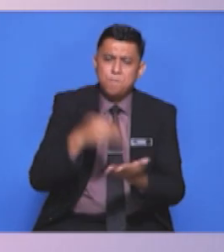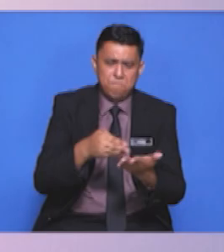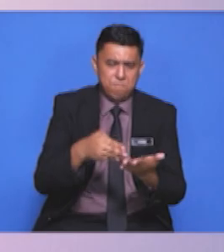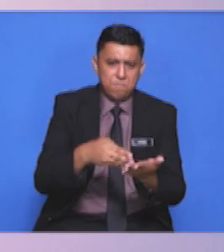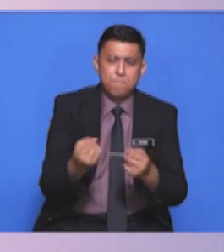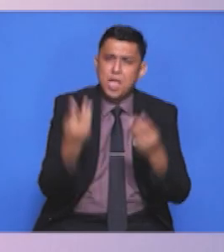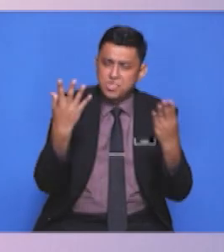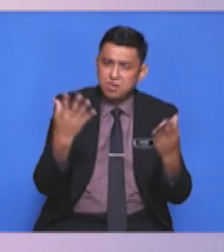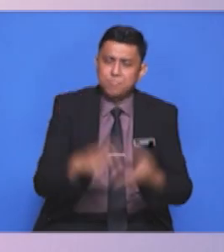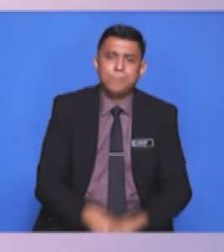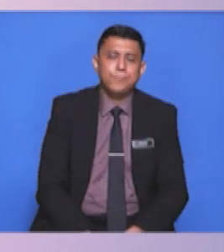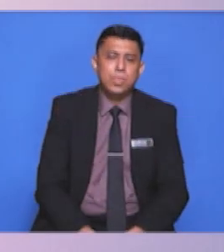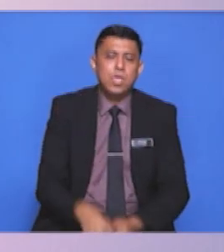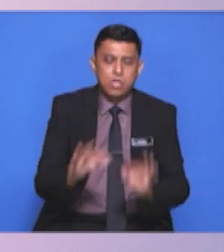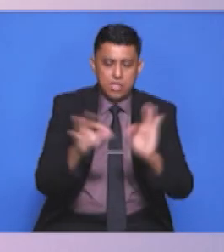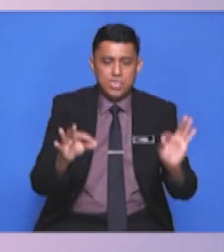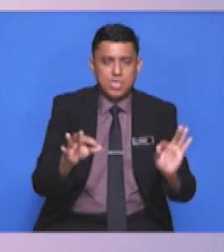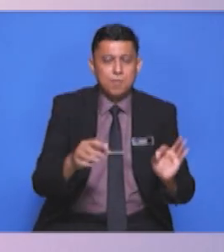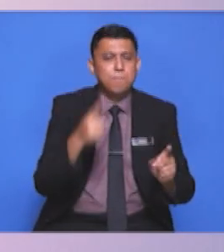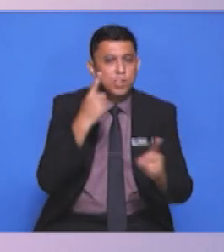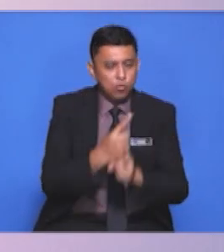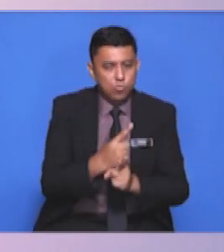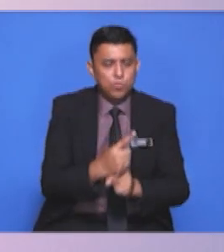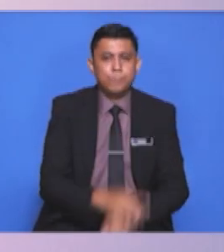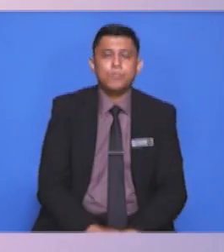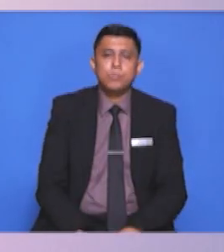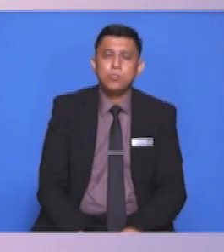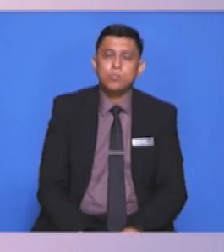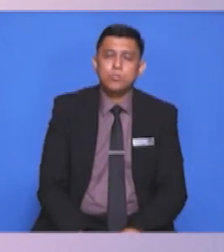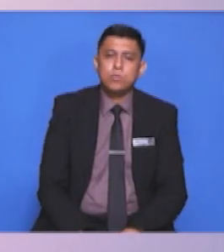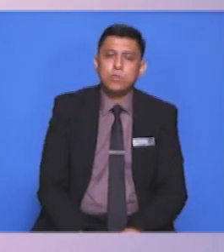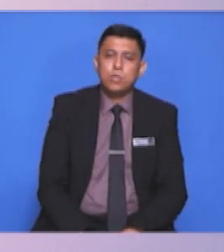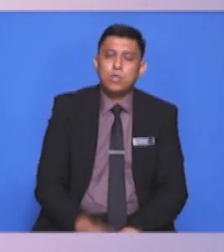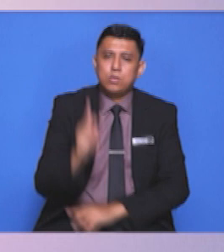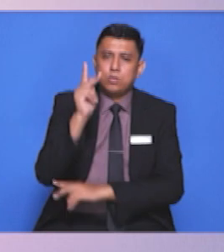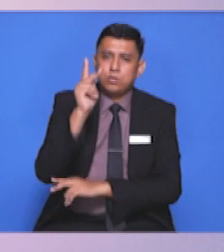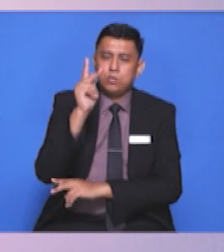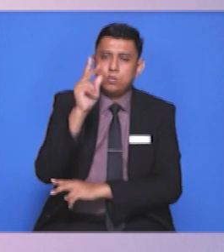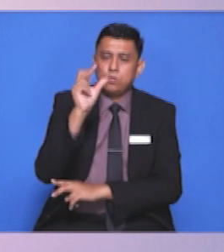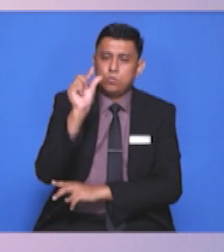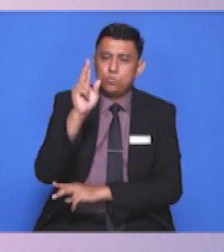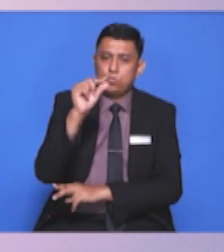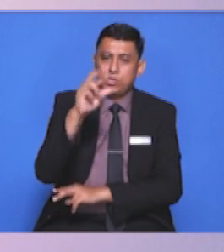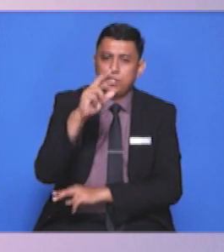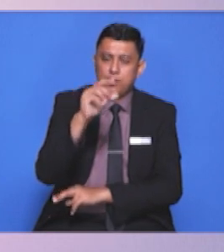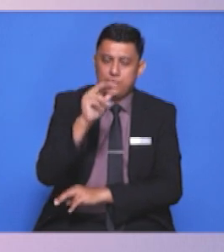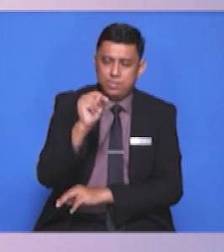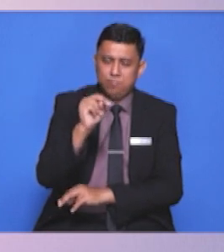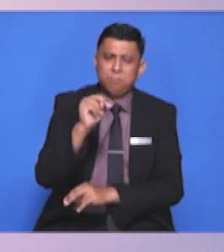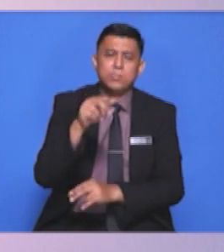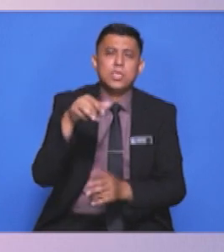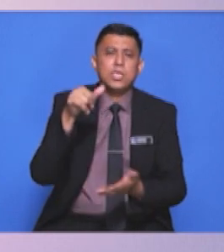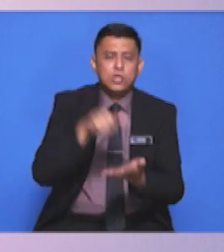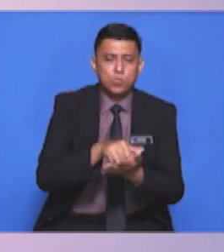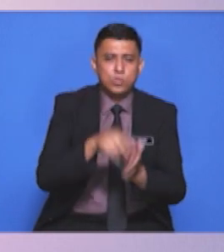banyak ayat yang sepatutnya Hela kugiran itu terdiri daripada enam